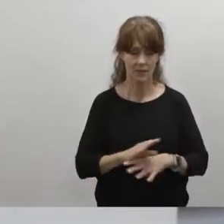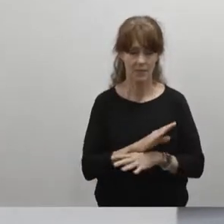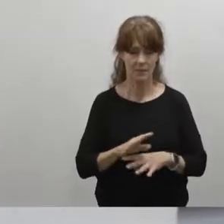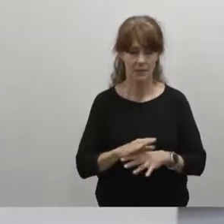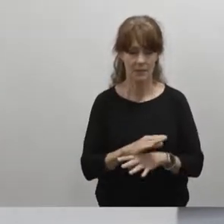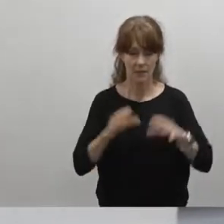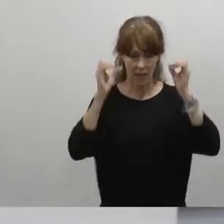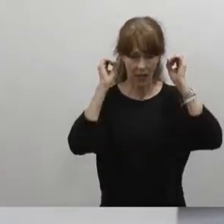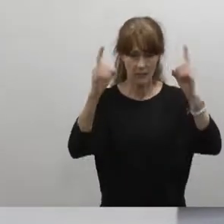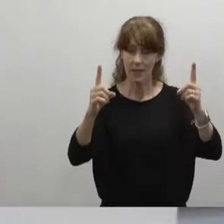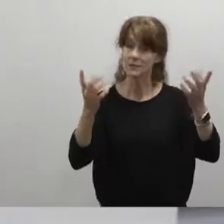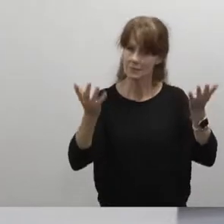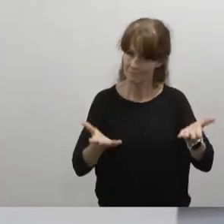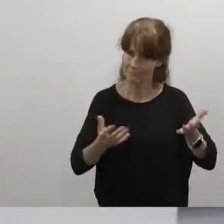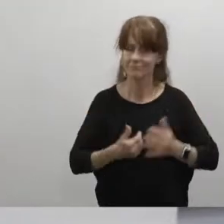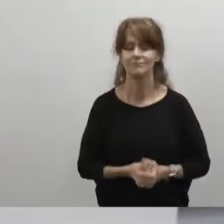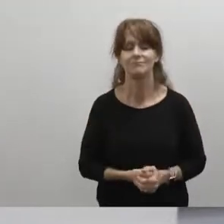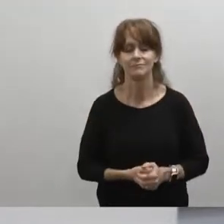chồng bùa